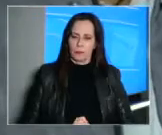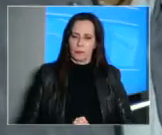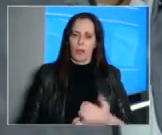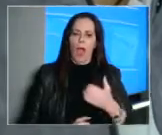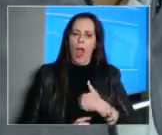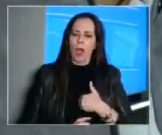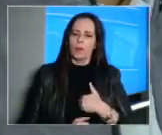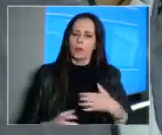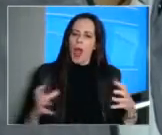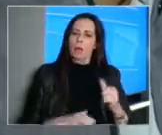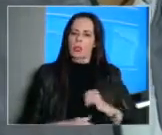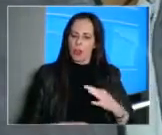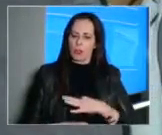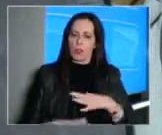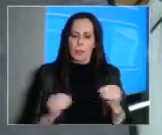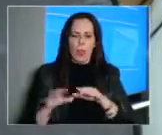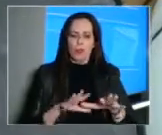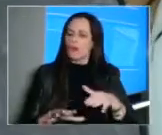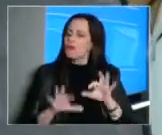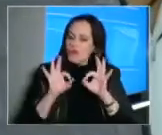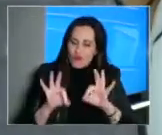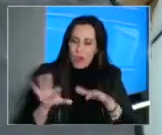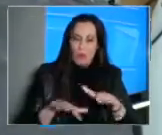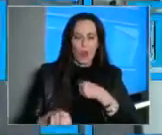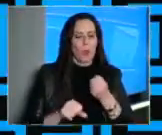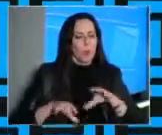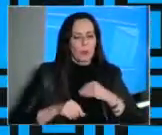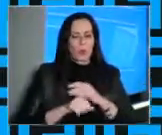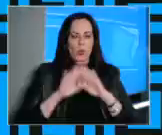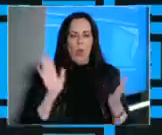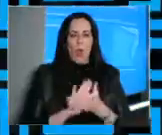We are with armed forces, we are with government. We are ready to take anything like